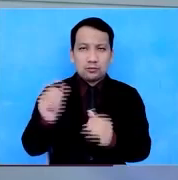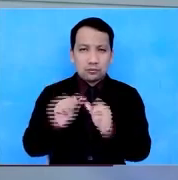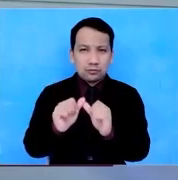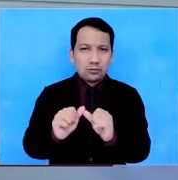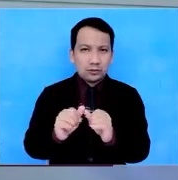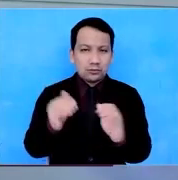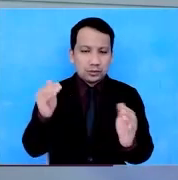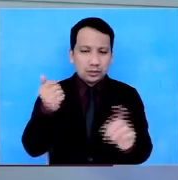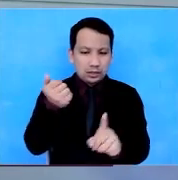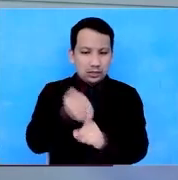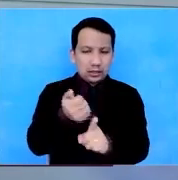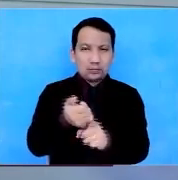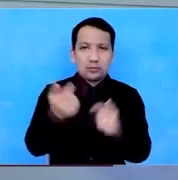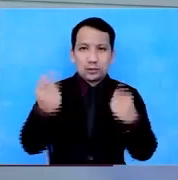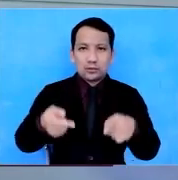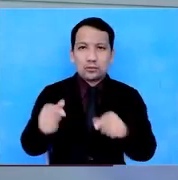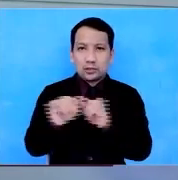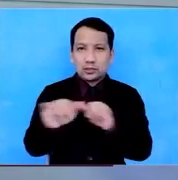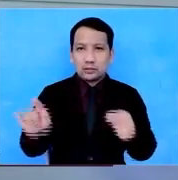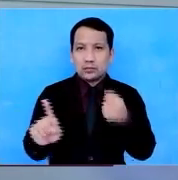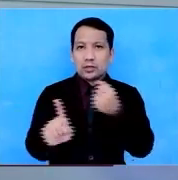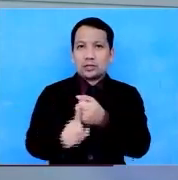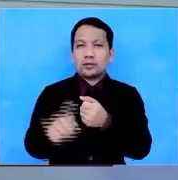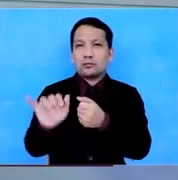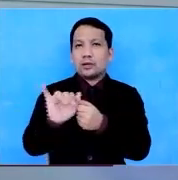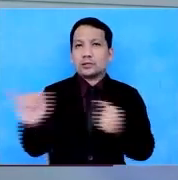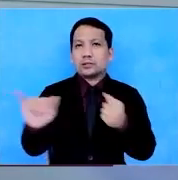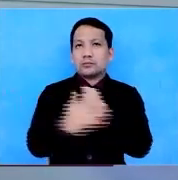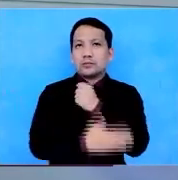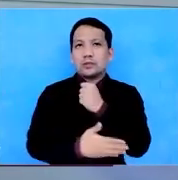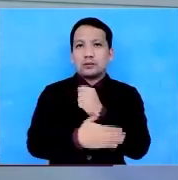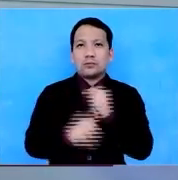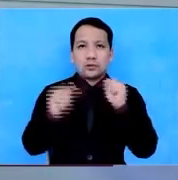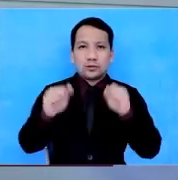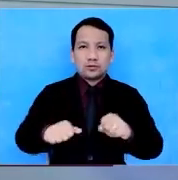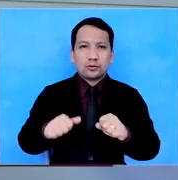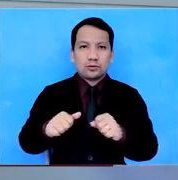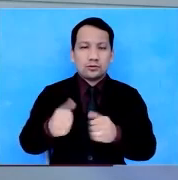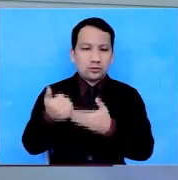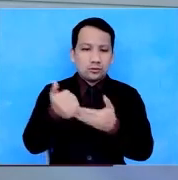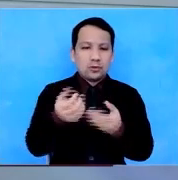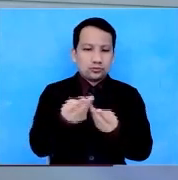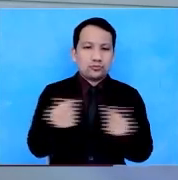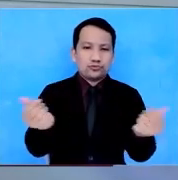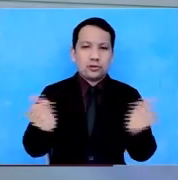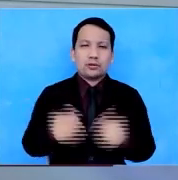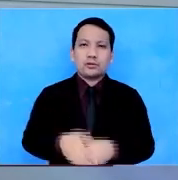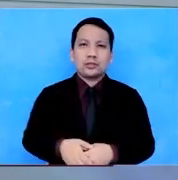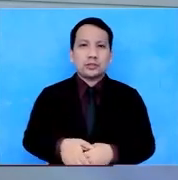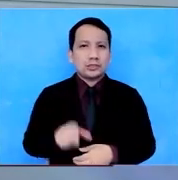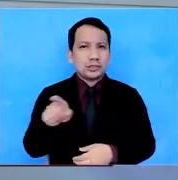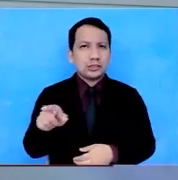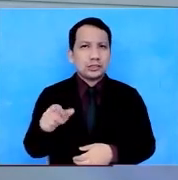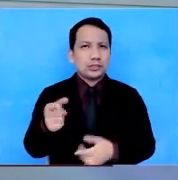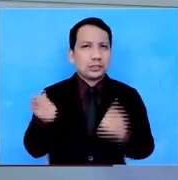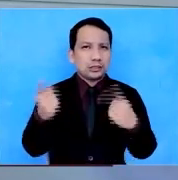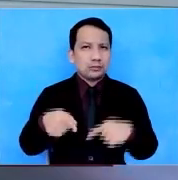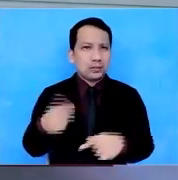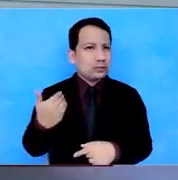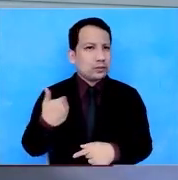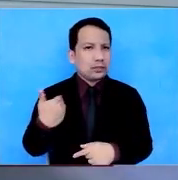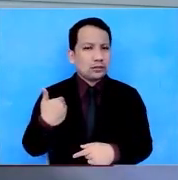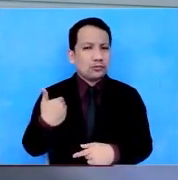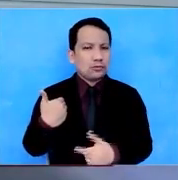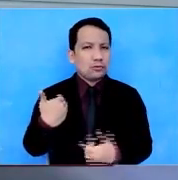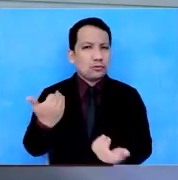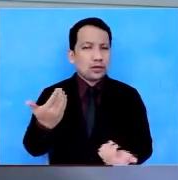ituturing na rin na pag-atake sa parehong bansa at kailangan itong tugunan. Hindi pa naman po umaabot sa ganun. Yung